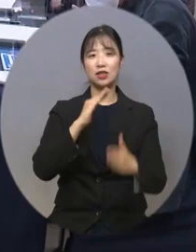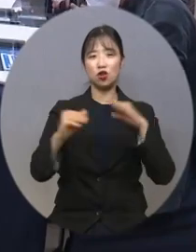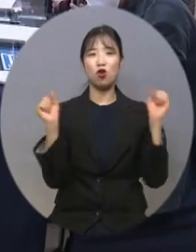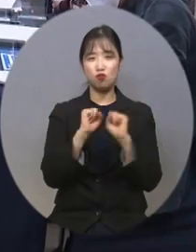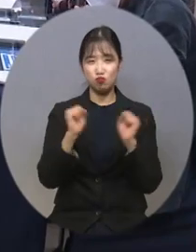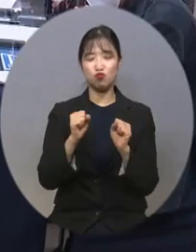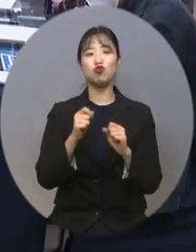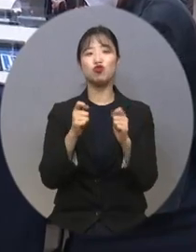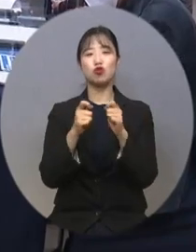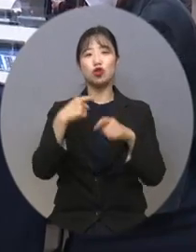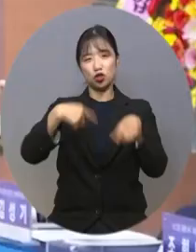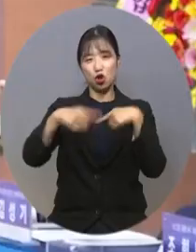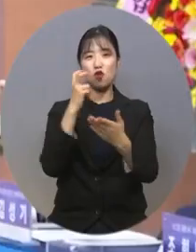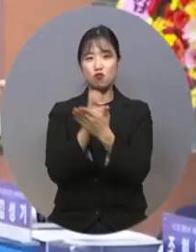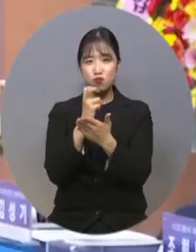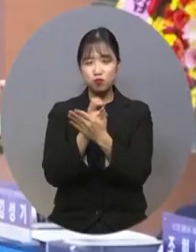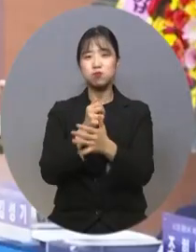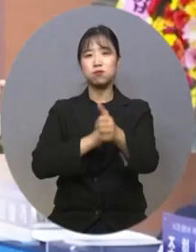등이 참석했습니다.